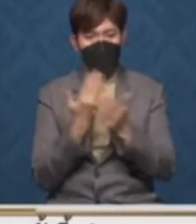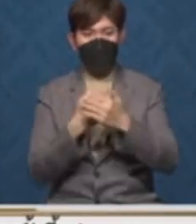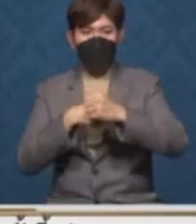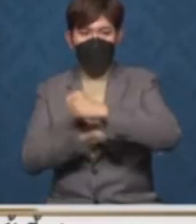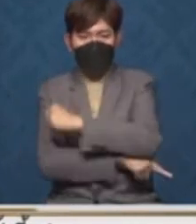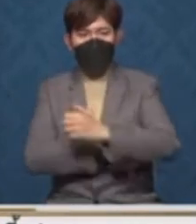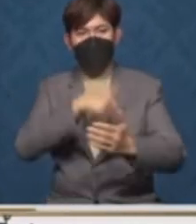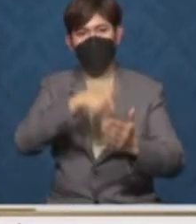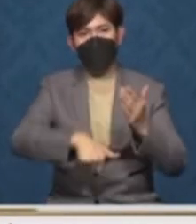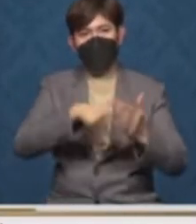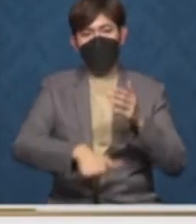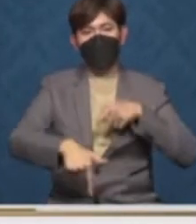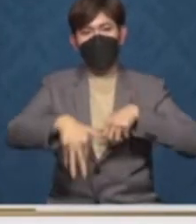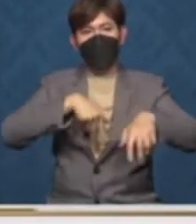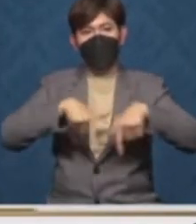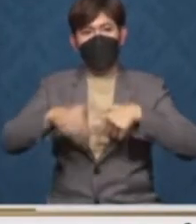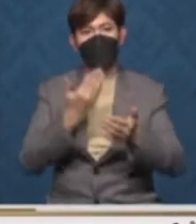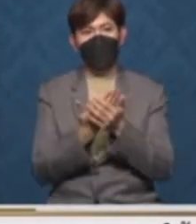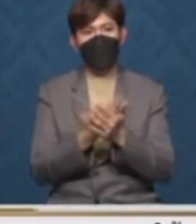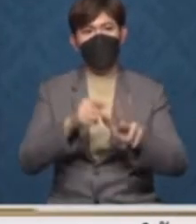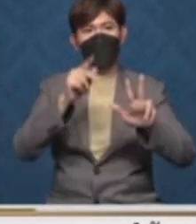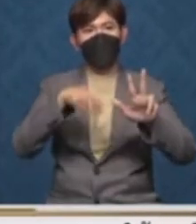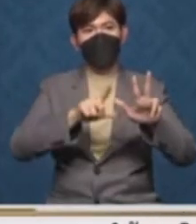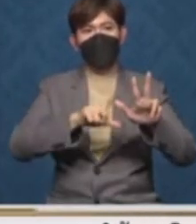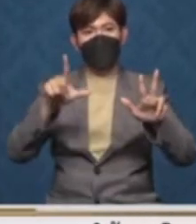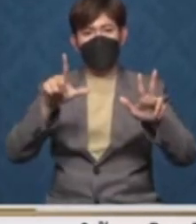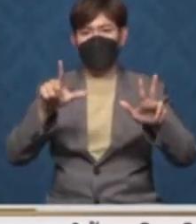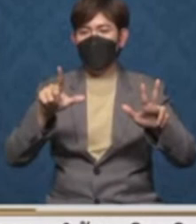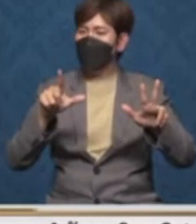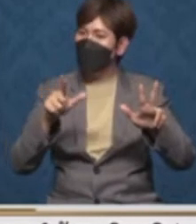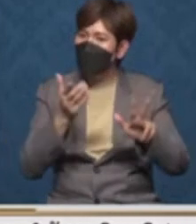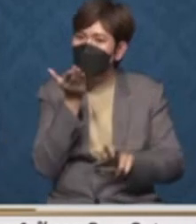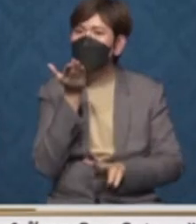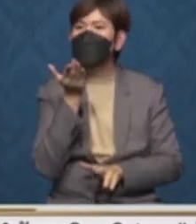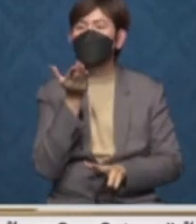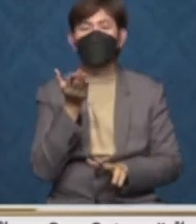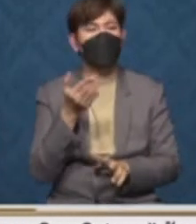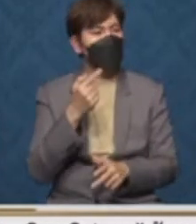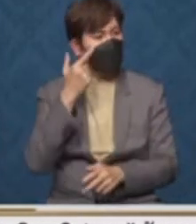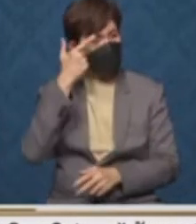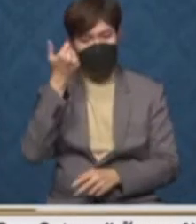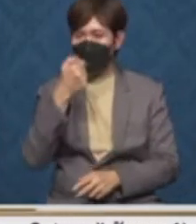ษีของประชาชนไป 3,000 ล้านฟรีๆท่านใจดำมาก